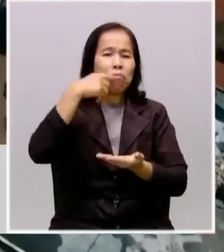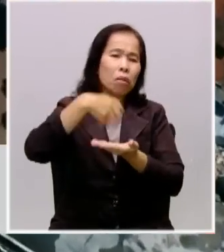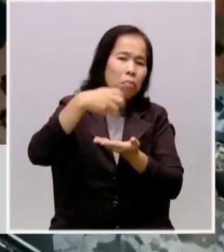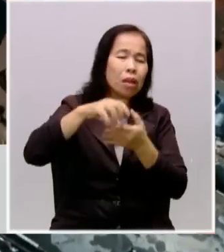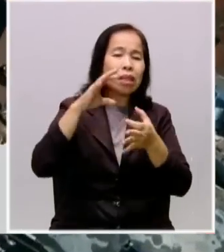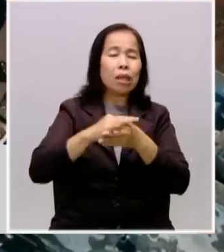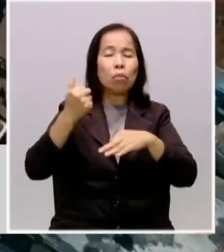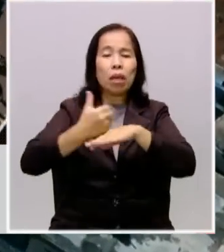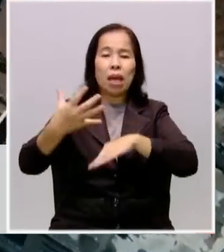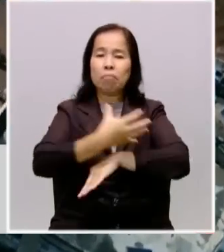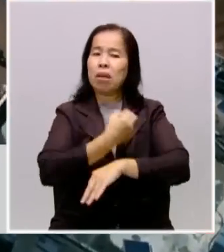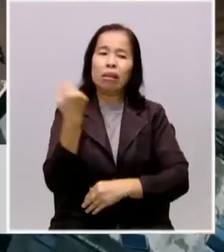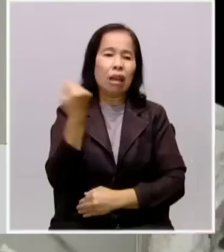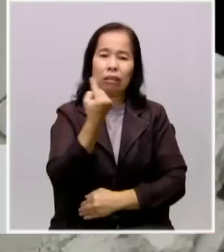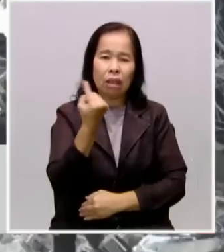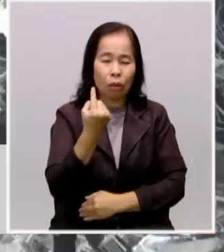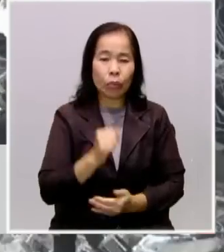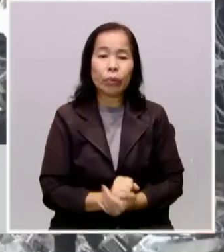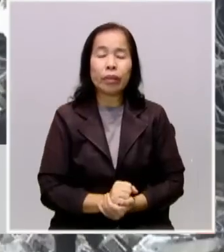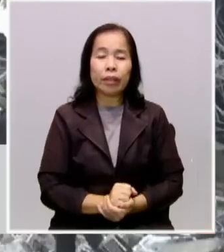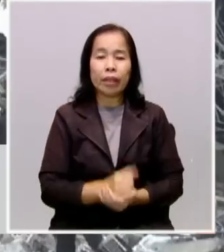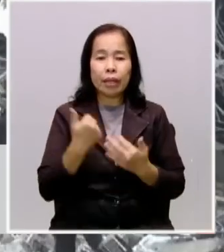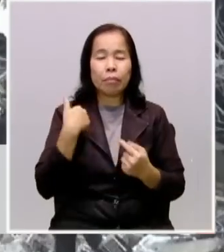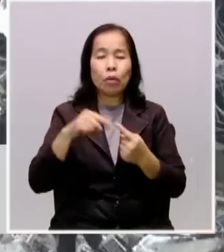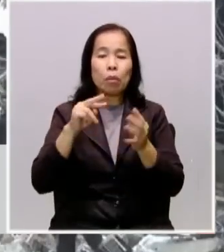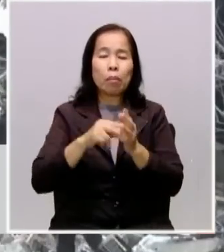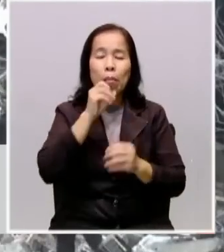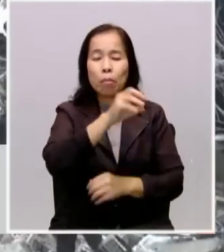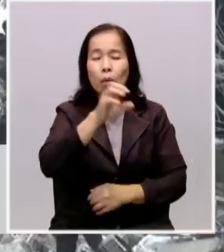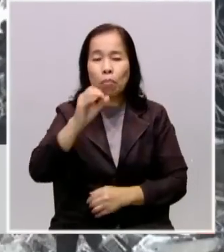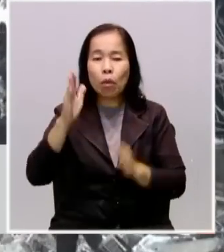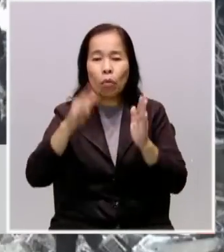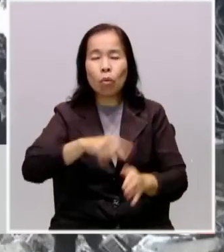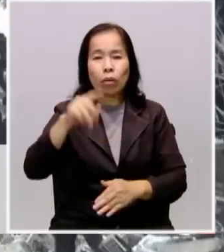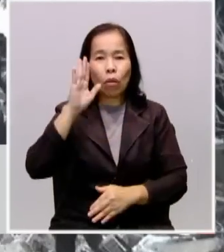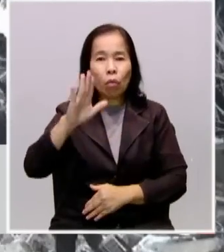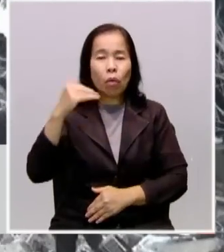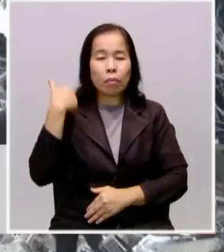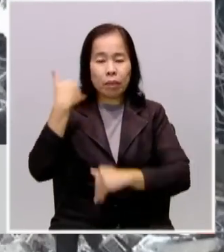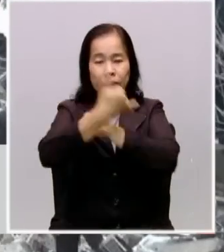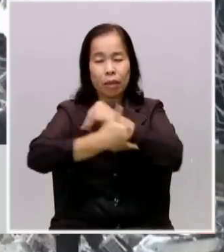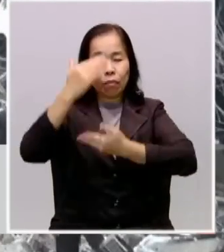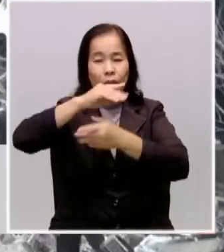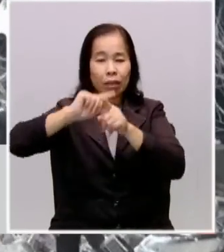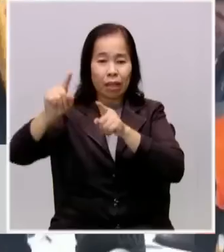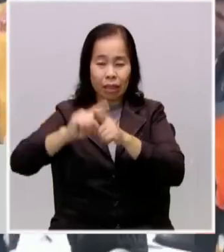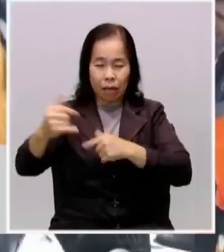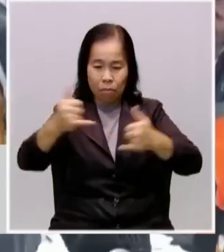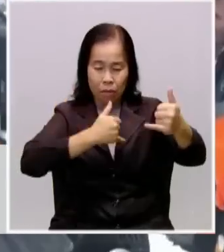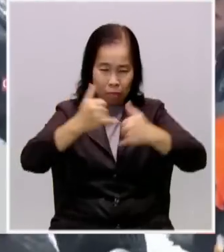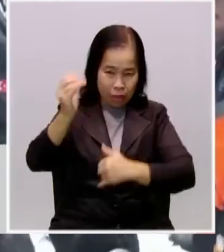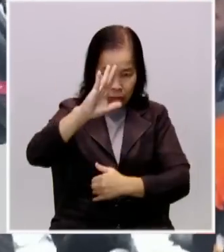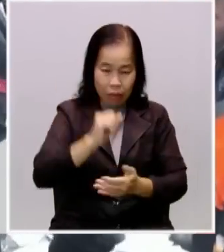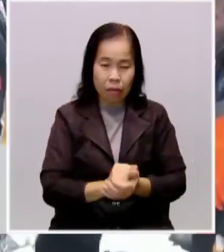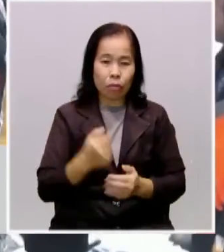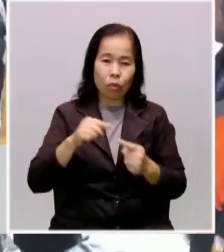การเมืองจากเหตุแผ่นดินไหวครั้งนี้ค่ะโดยมีการกดดันให้ส่งความช่วยเหลือจากต่างประเทศผ่านดินแดนของตนมีเป้าหม